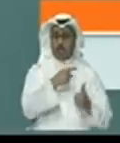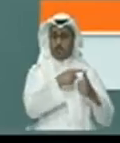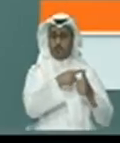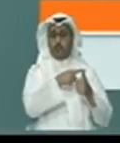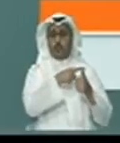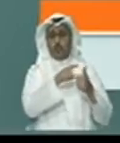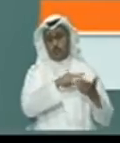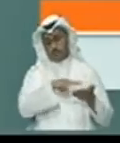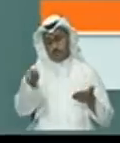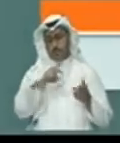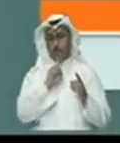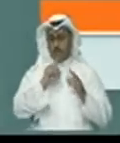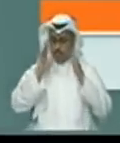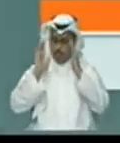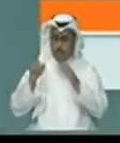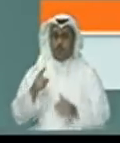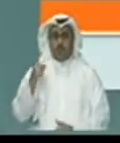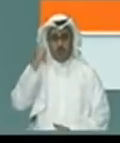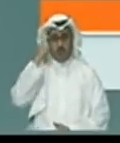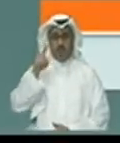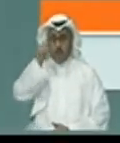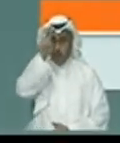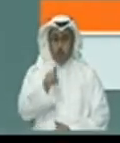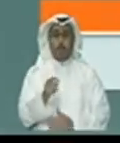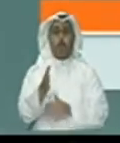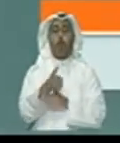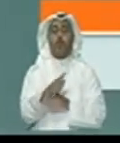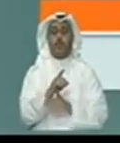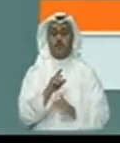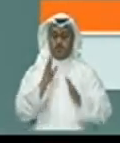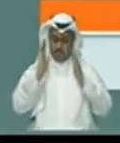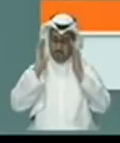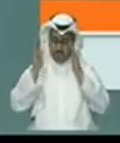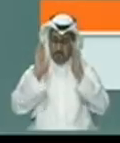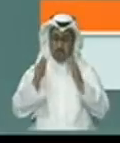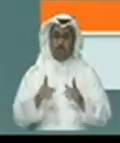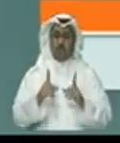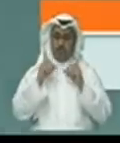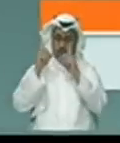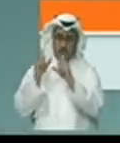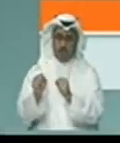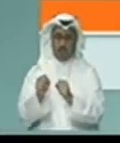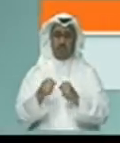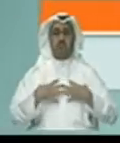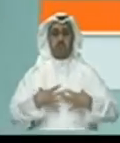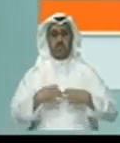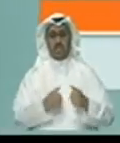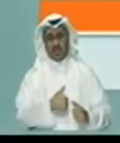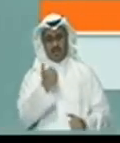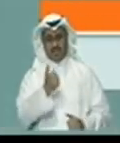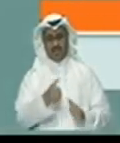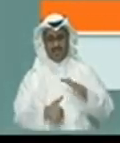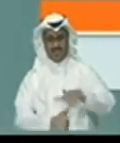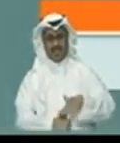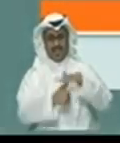شعب وحكومة المملكة العربية السعودية عن أصدق التهاني وأطيب التمنيات بالصحة والسعادة لسموه